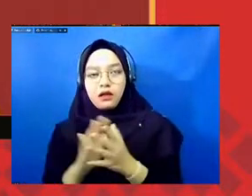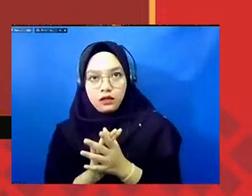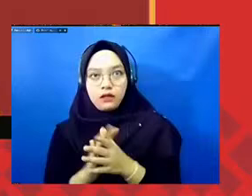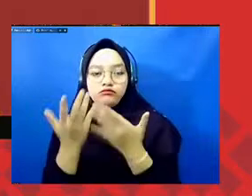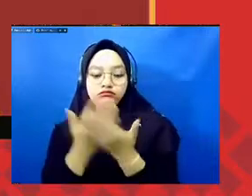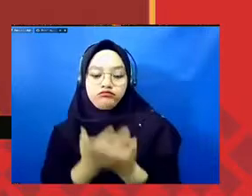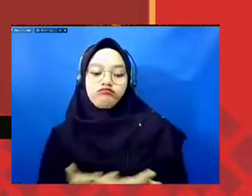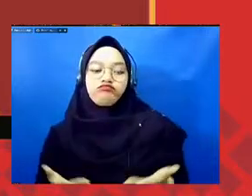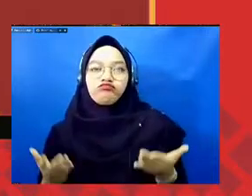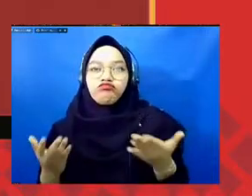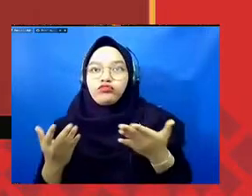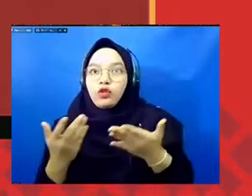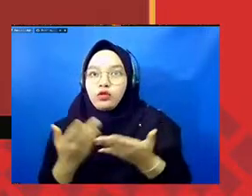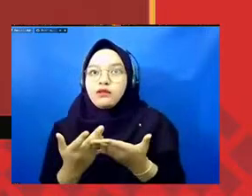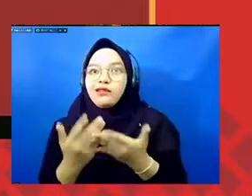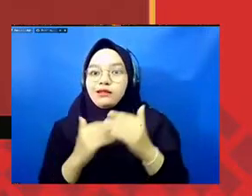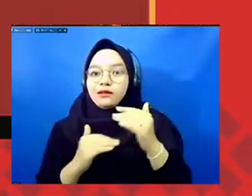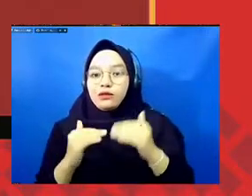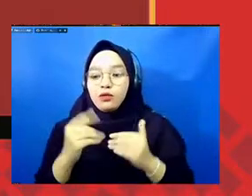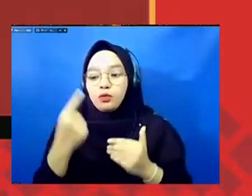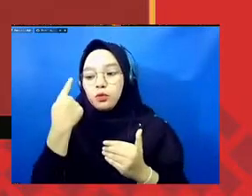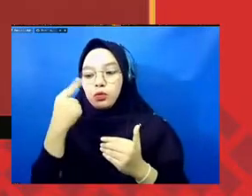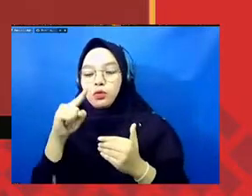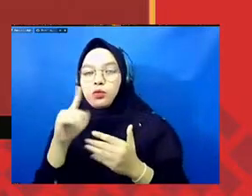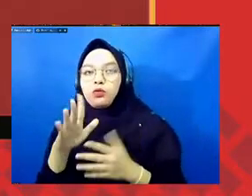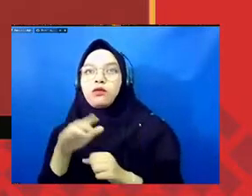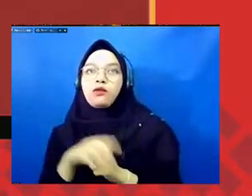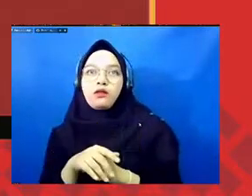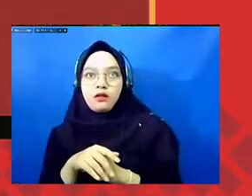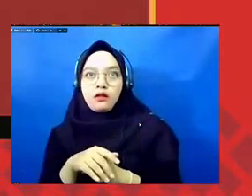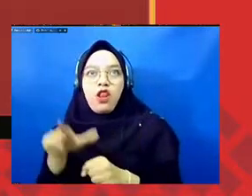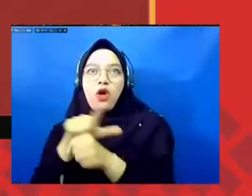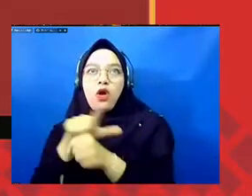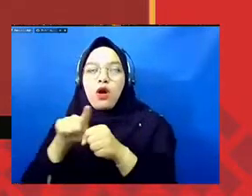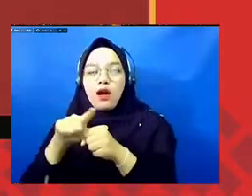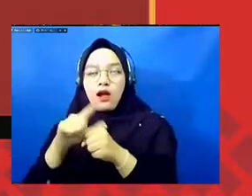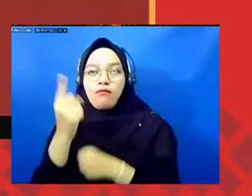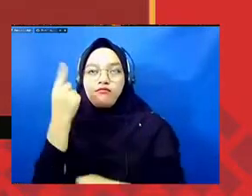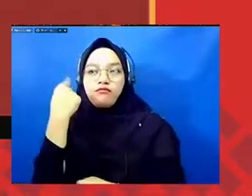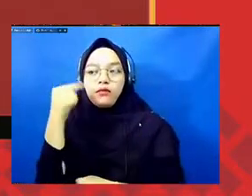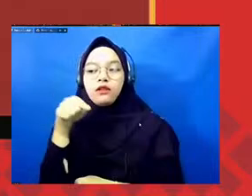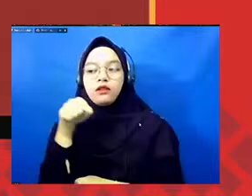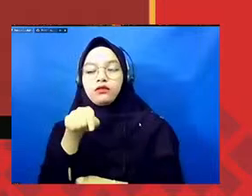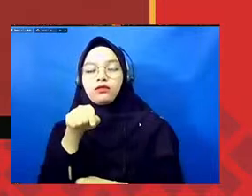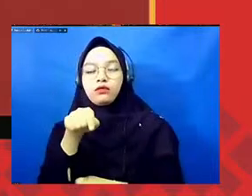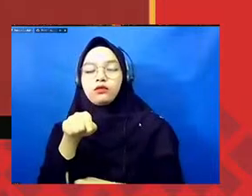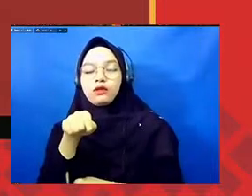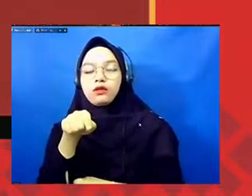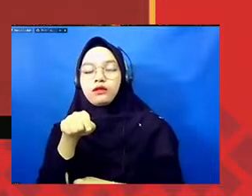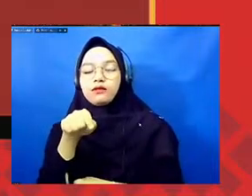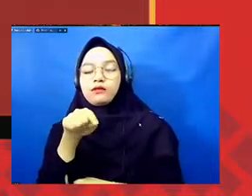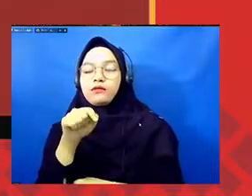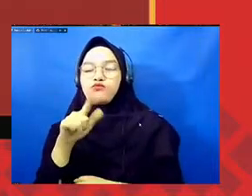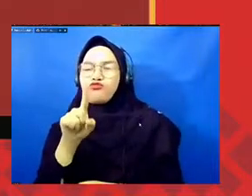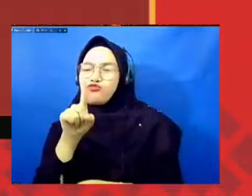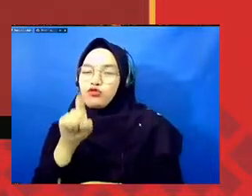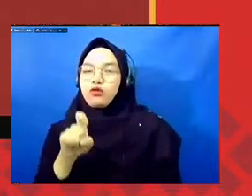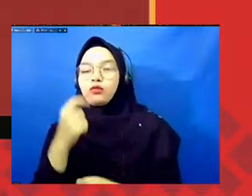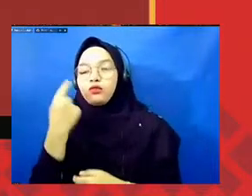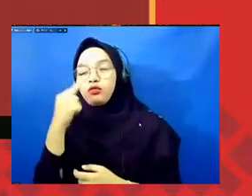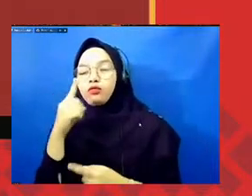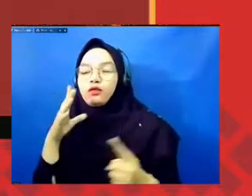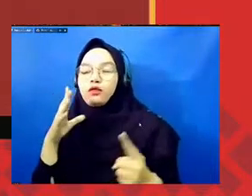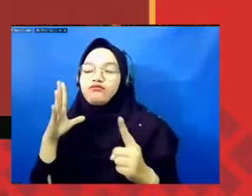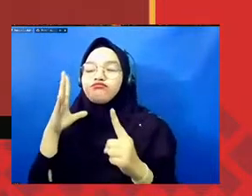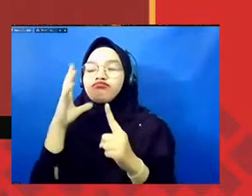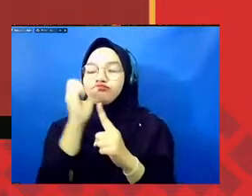lingkungan yang kondusif untuk local government sangat-sangat diperlukan dalam pencapaian human rights cities ini